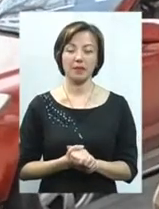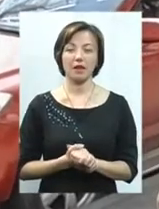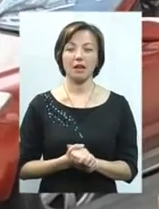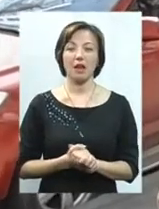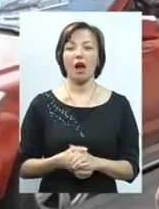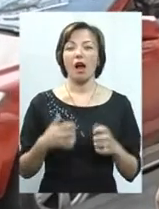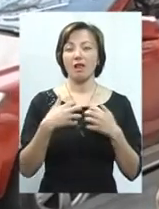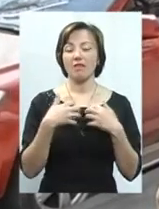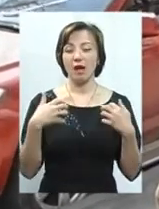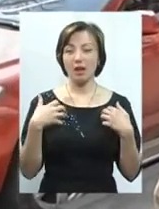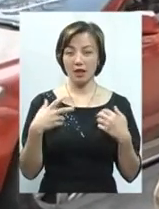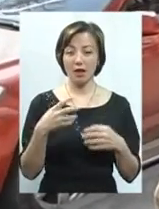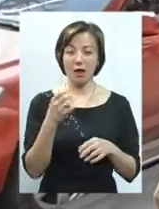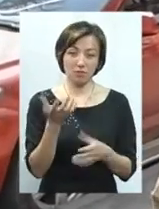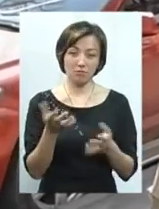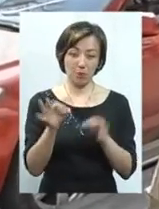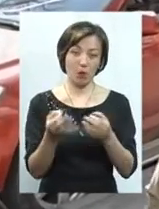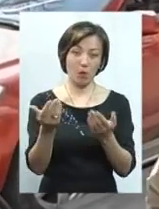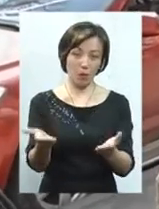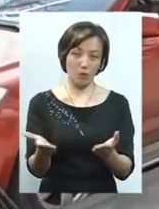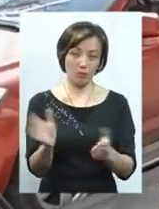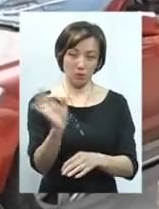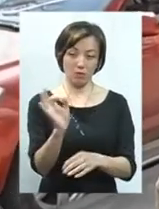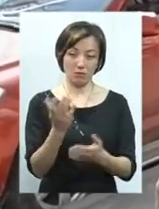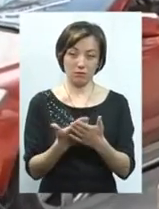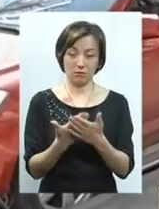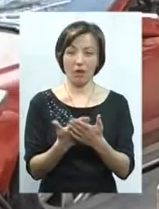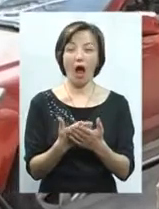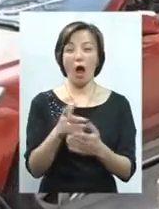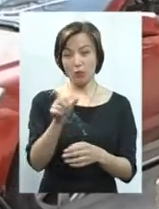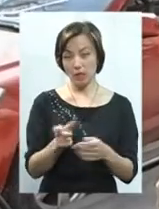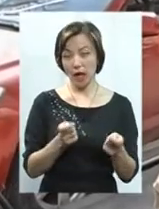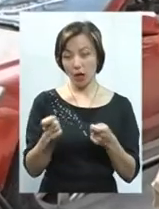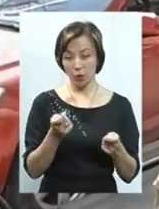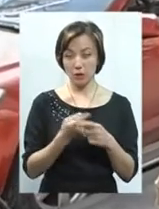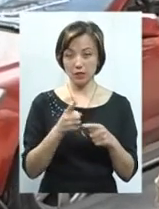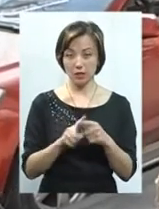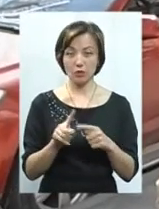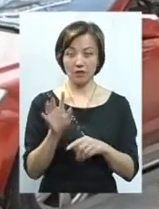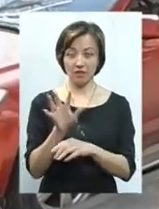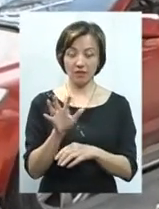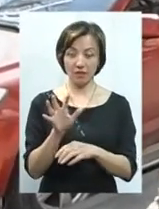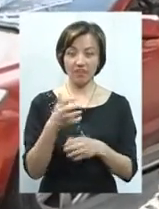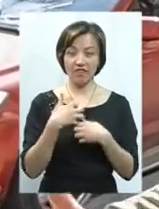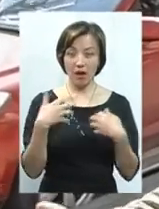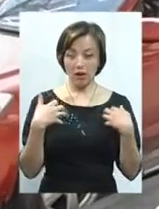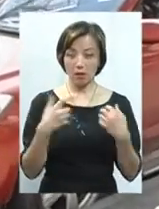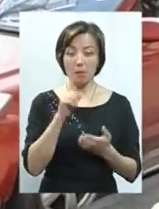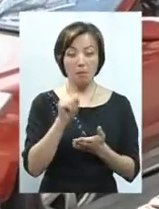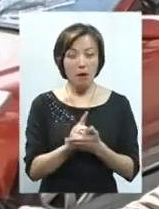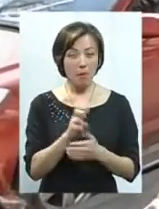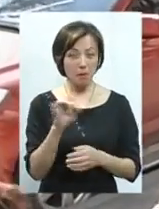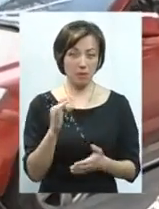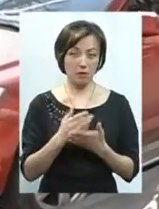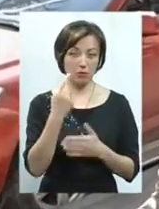справляє свою природню нужду, правильно? А людина, яка керує цією твариною, вона має, принаймні, мала б мати